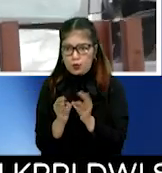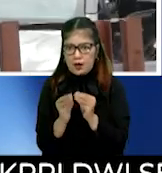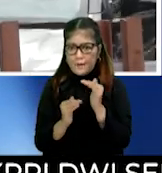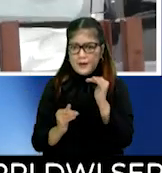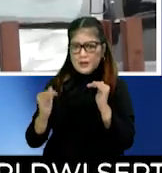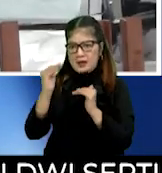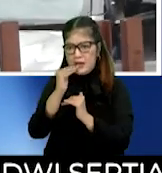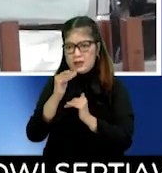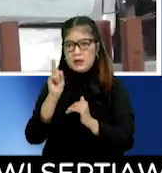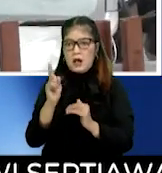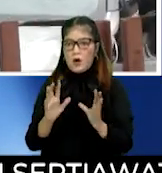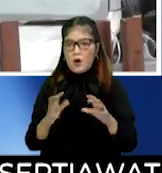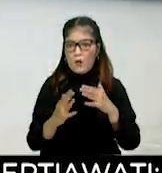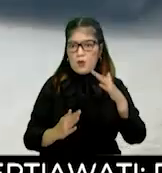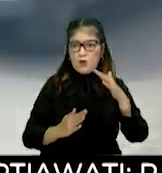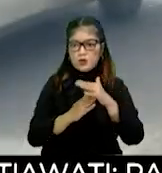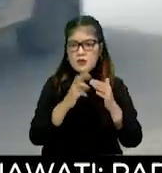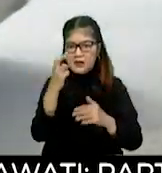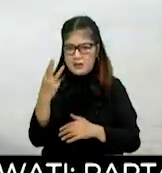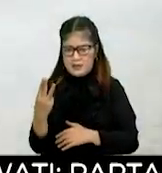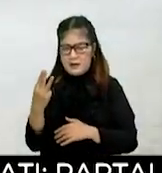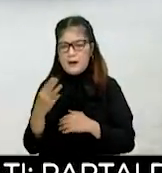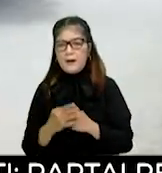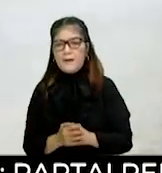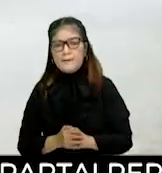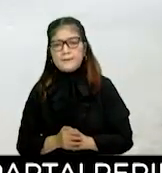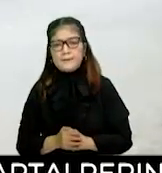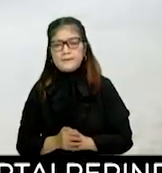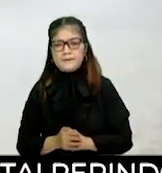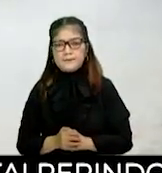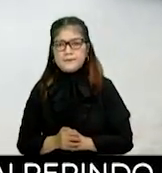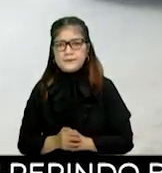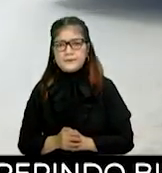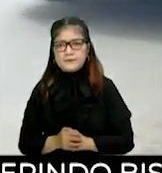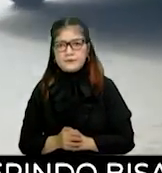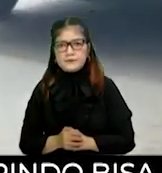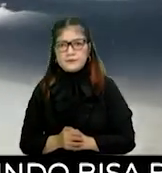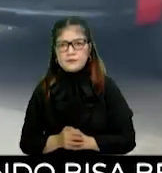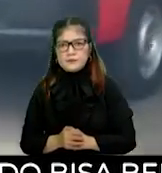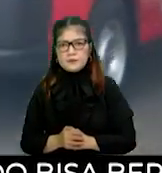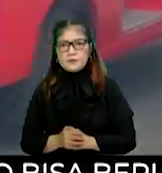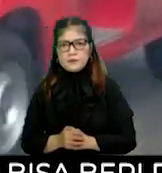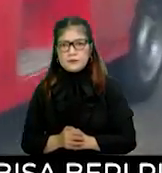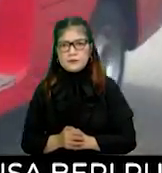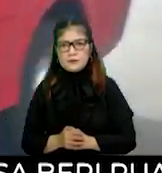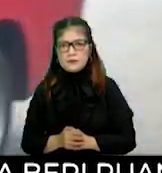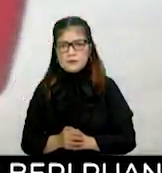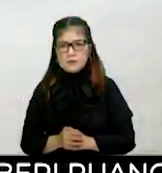signifikan pada gelombang ketiga kali ini. Dari Jakarta, Camar Hainda, Edi Nugroho, Jaka Setia, iNews melaporkan.